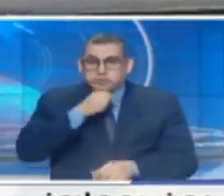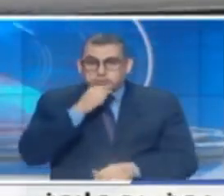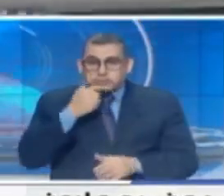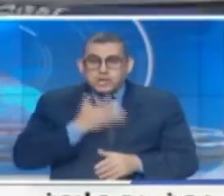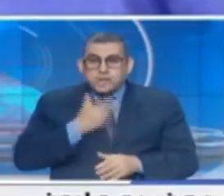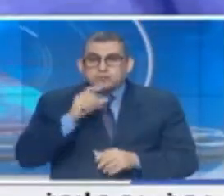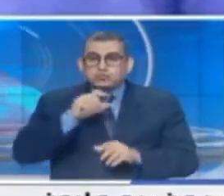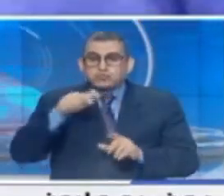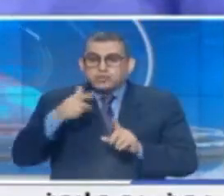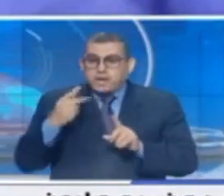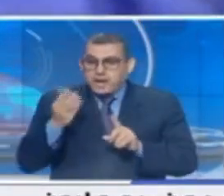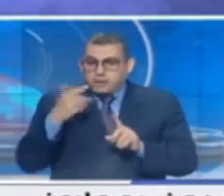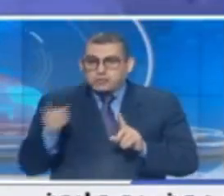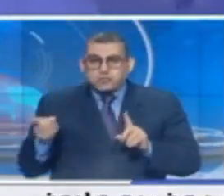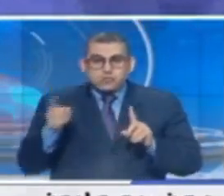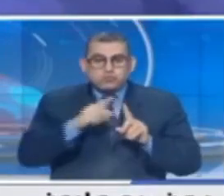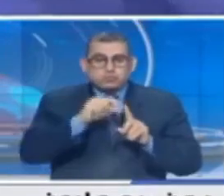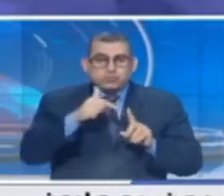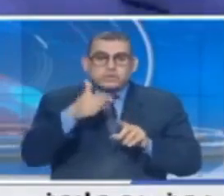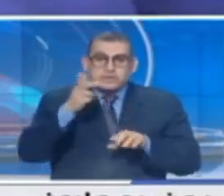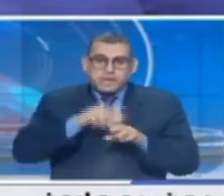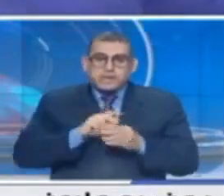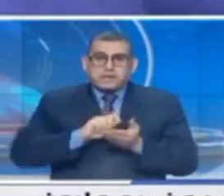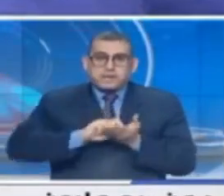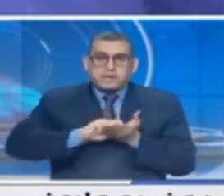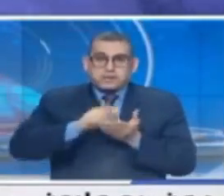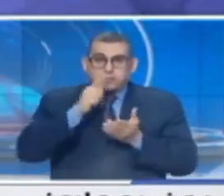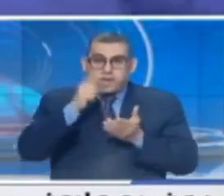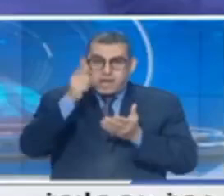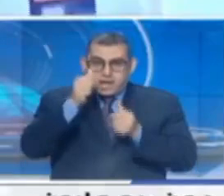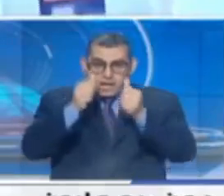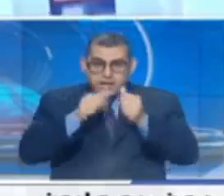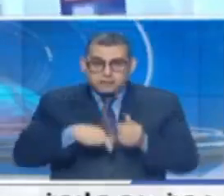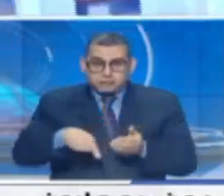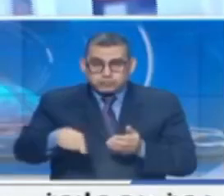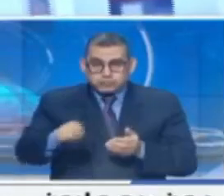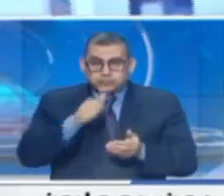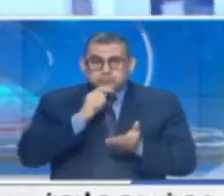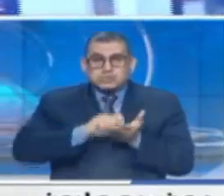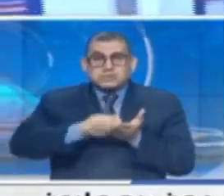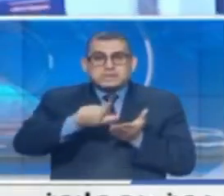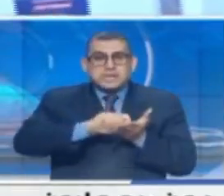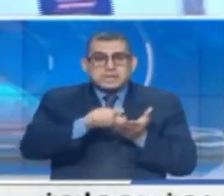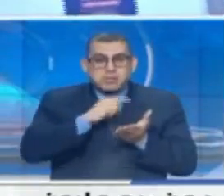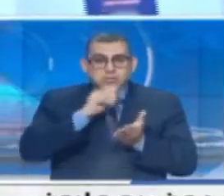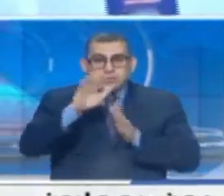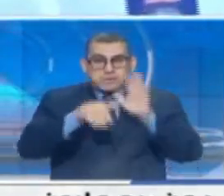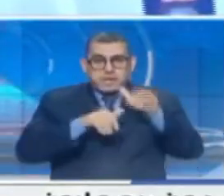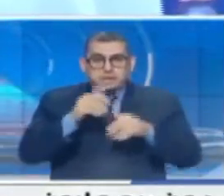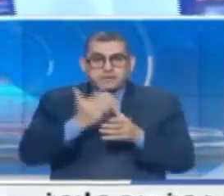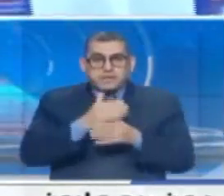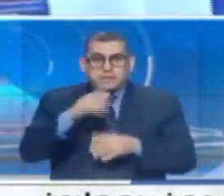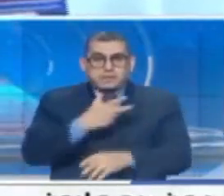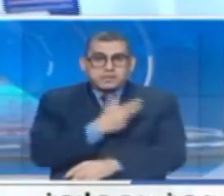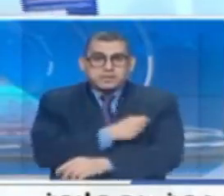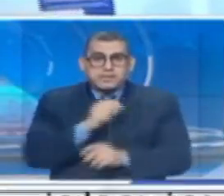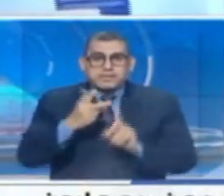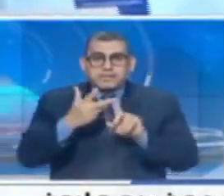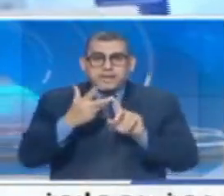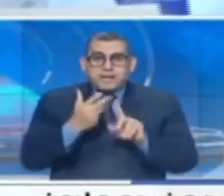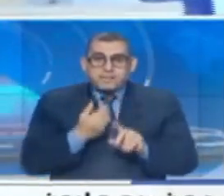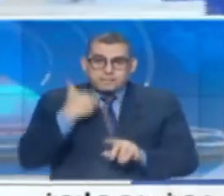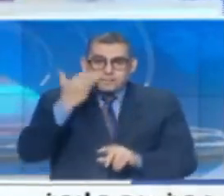أدنى مرور 6 شهور على تلقي اللقاح، معلنة أنه خلال الأيام القليلة القادمة سيتم إرسال الرسائل إلى